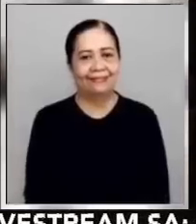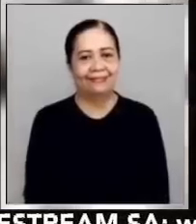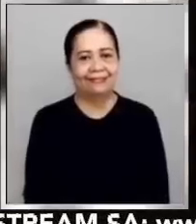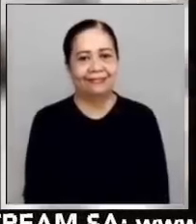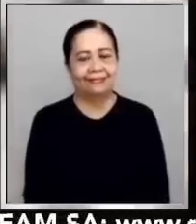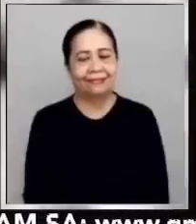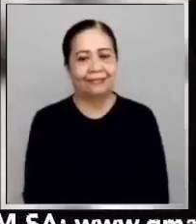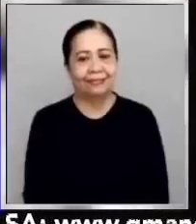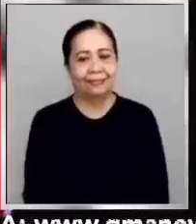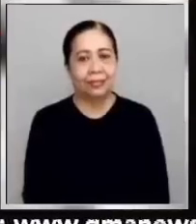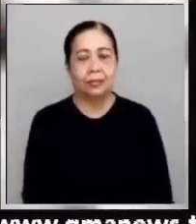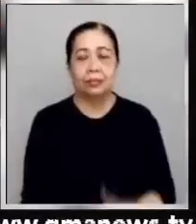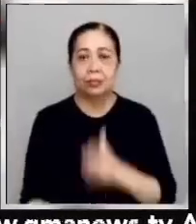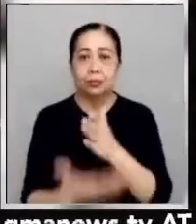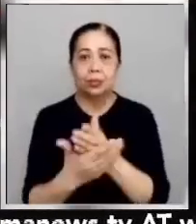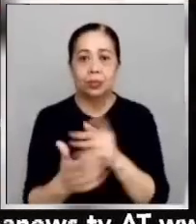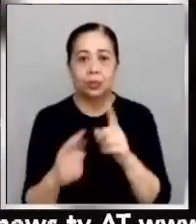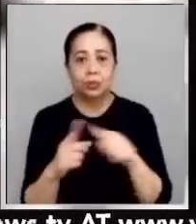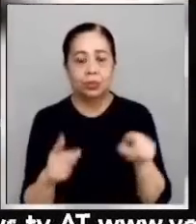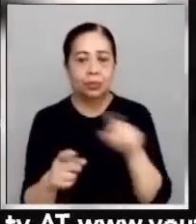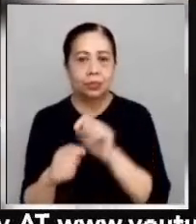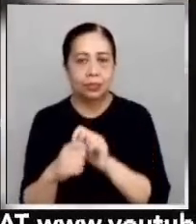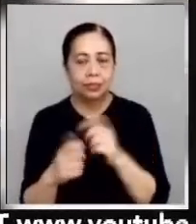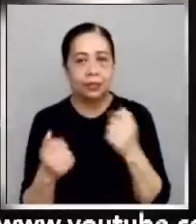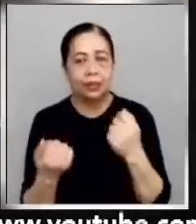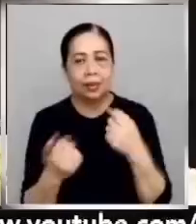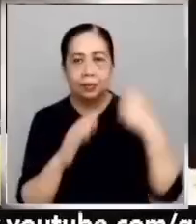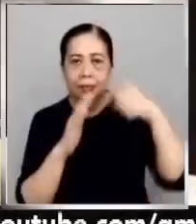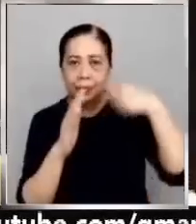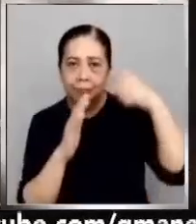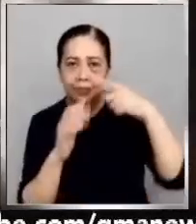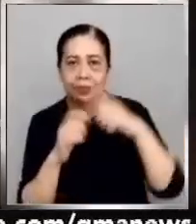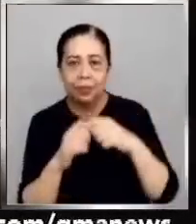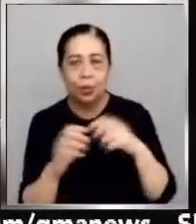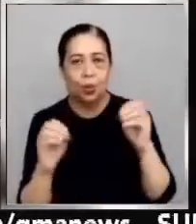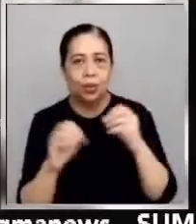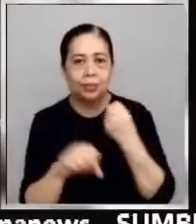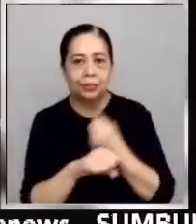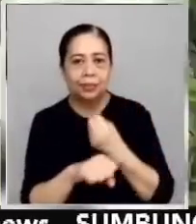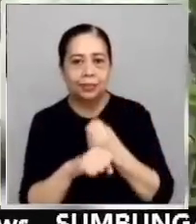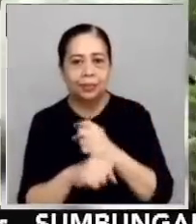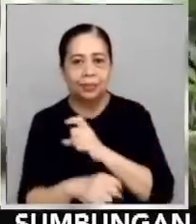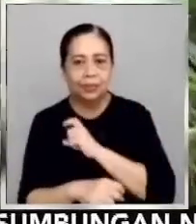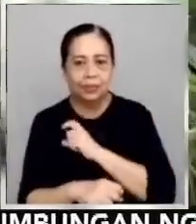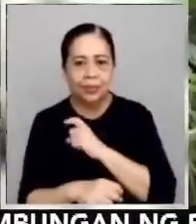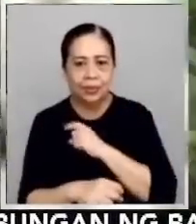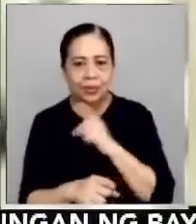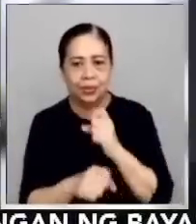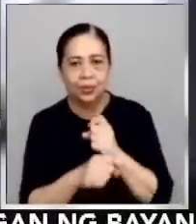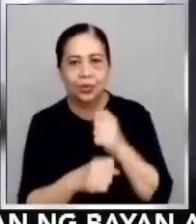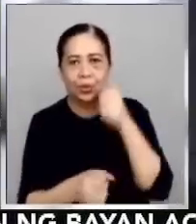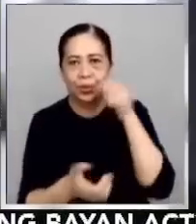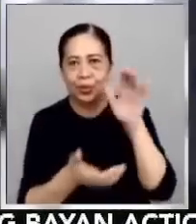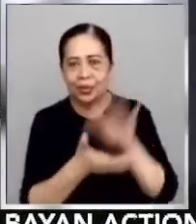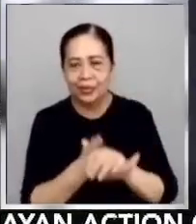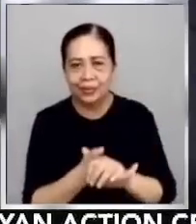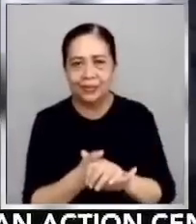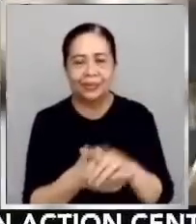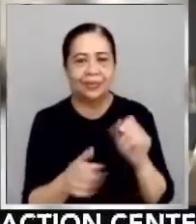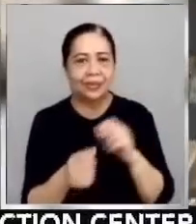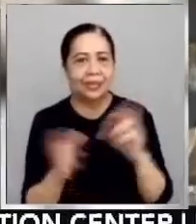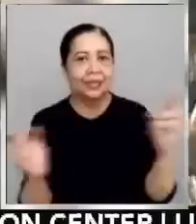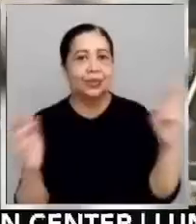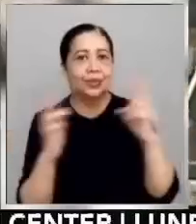Dinayo namin ang mga look test ng upcoming Kapuso series na Walang Matigas na Pulis sa Matinik na Misis at ang reunion movie